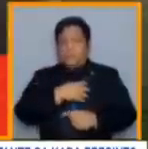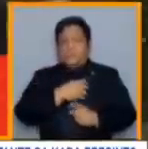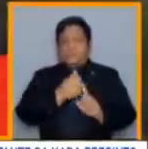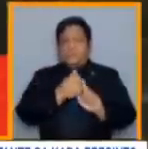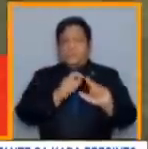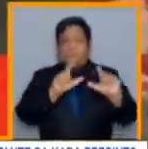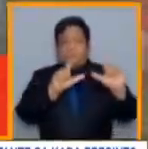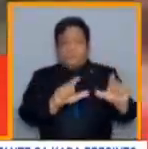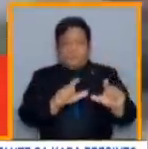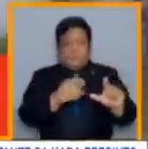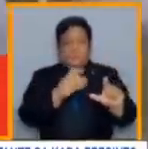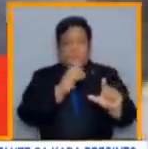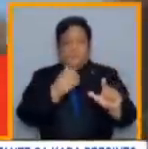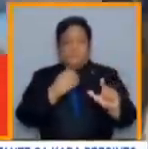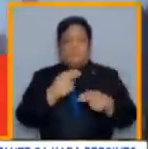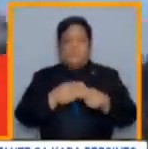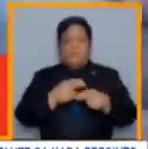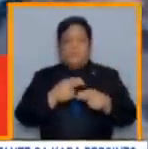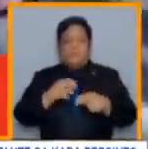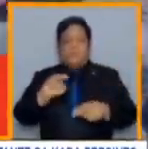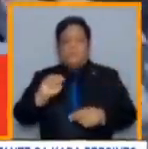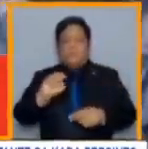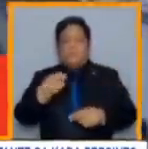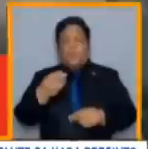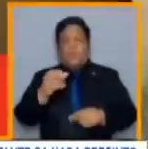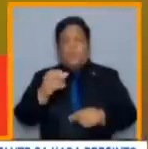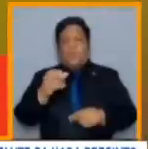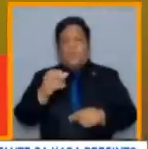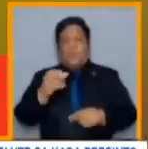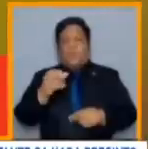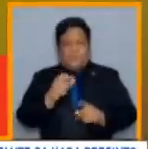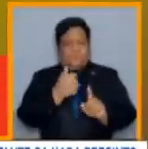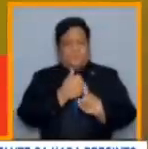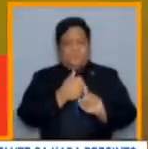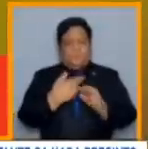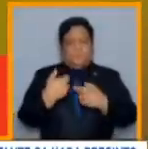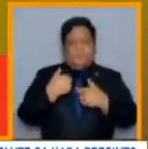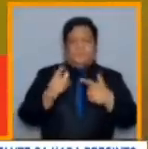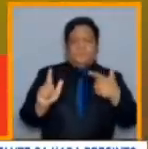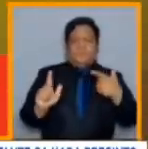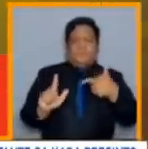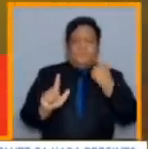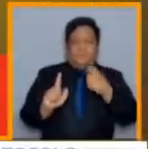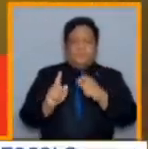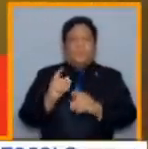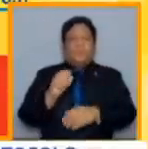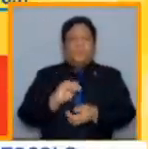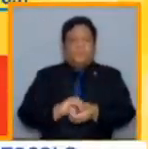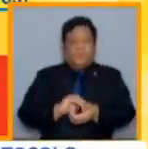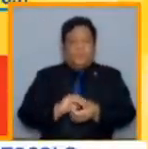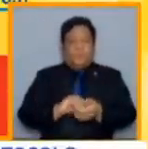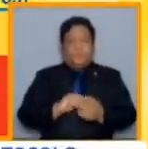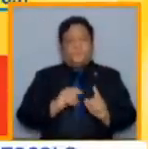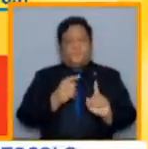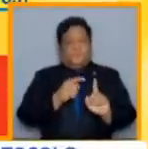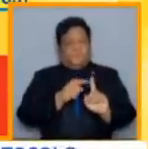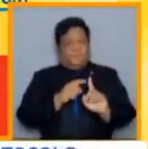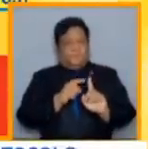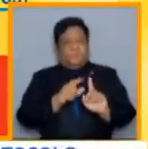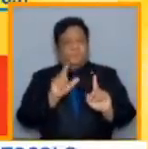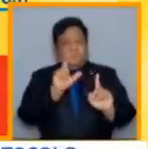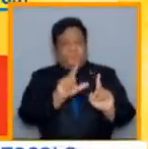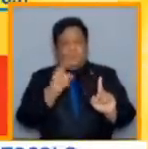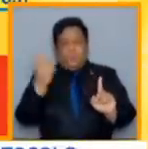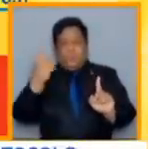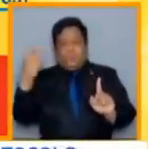Nabel Banding, ang itinuturong gunman sa pamamaril sa doktor. Positibong kinilala ang suspect ng isang saksi na nasa lugar ng patayin si